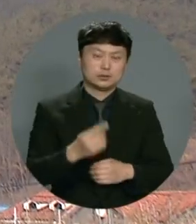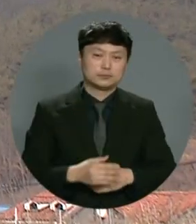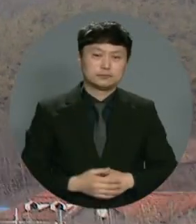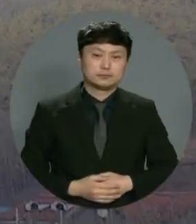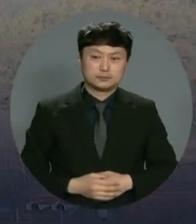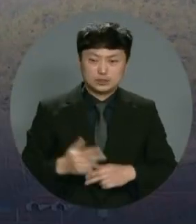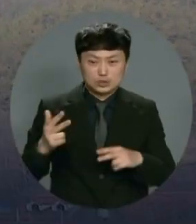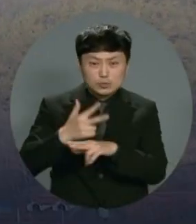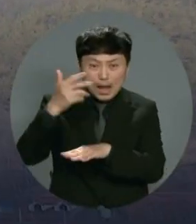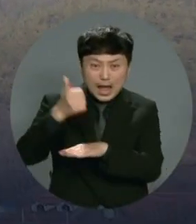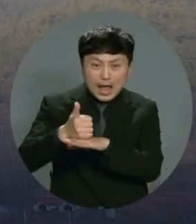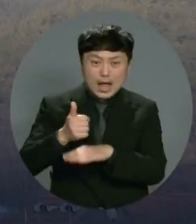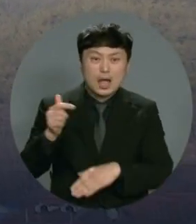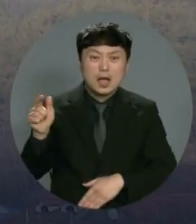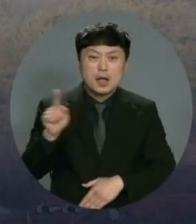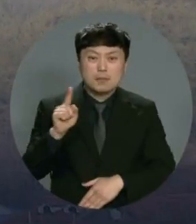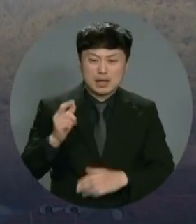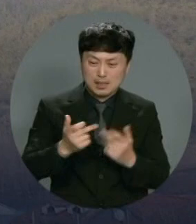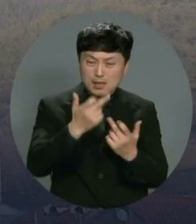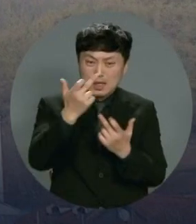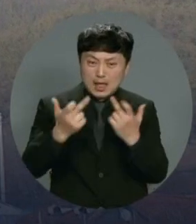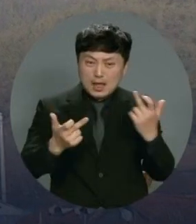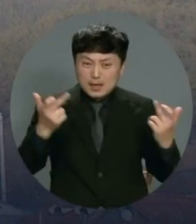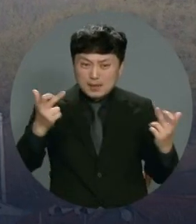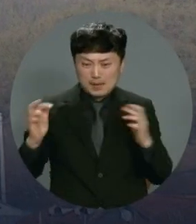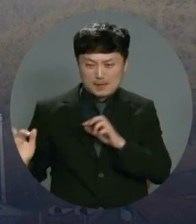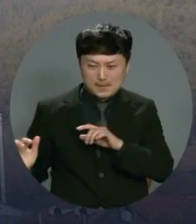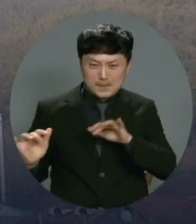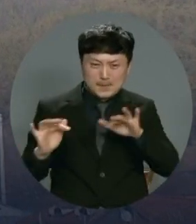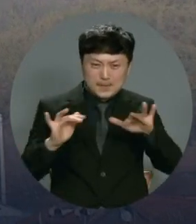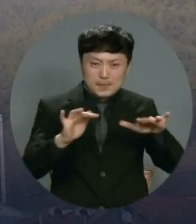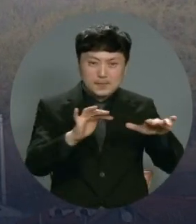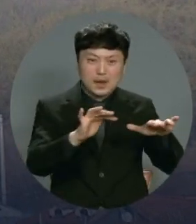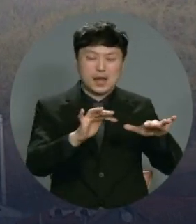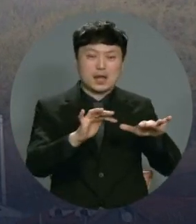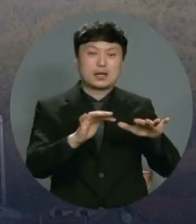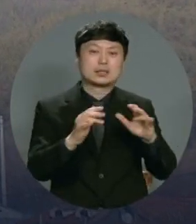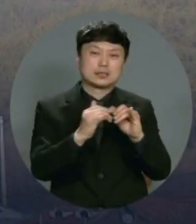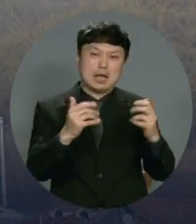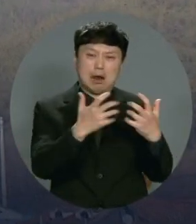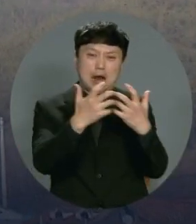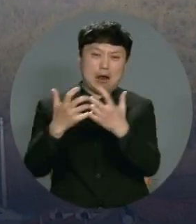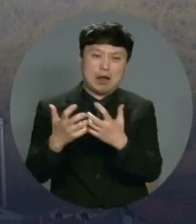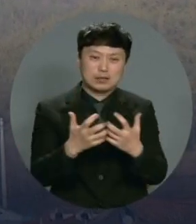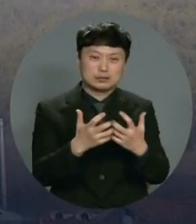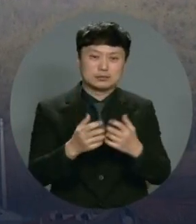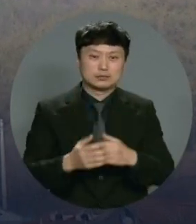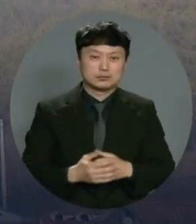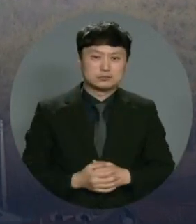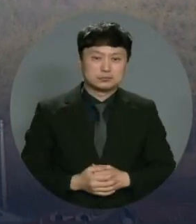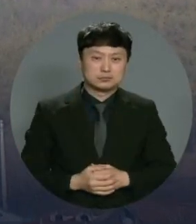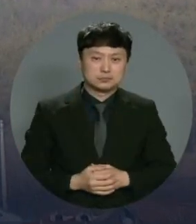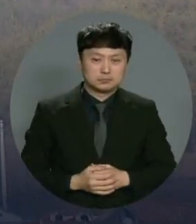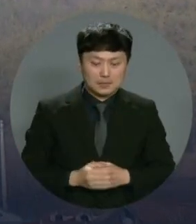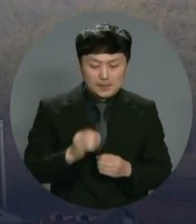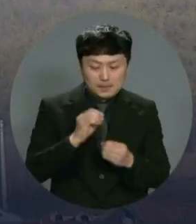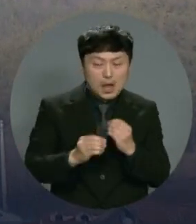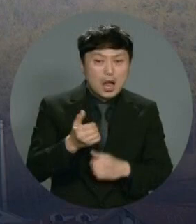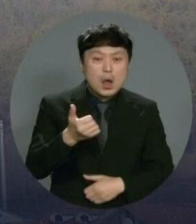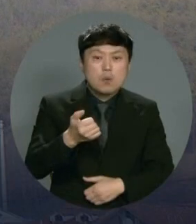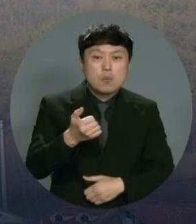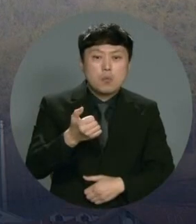특히 주말에는 막 산에 거의 다 덥다시피 할 정도로 많이 오는데 저희들은 이제 특히 화기 소지를